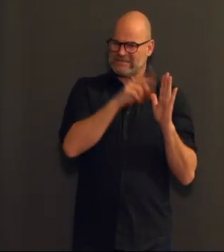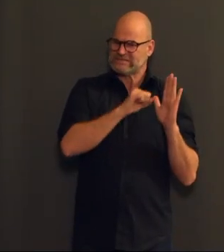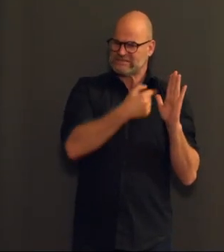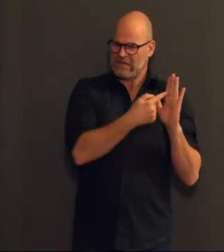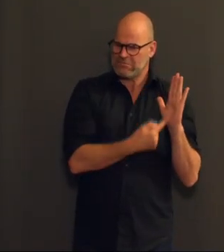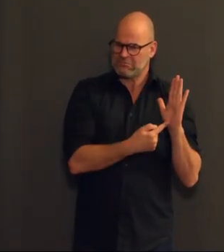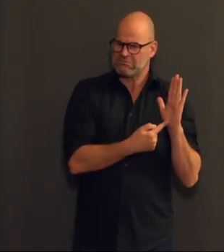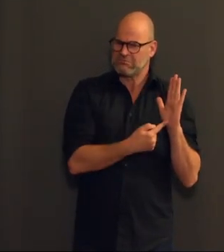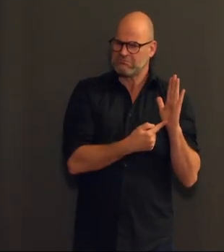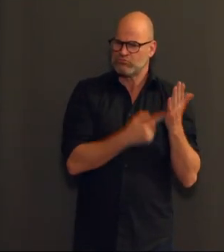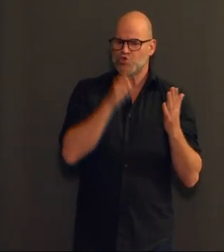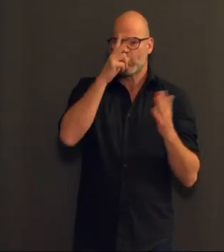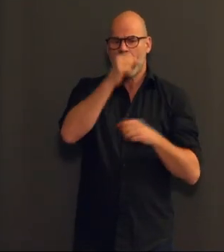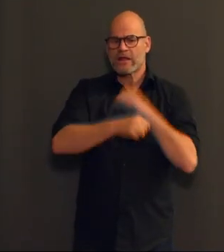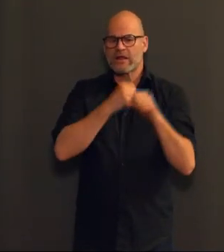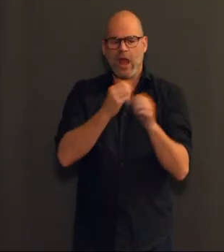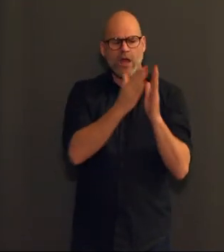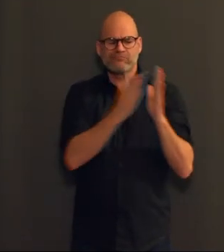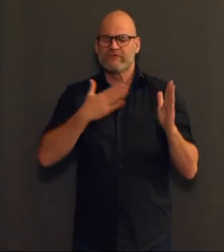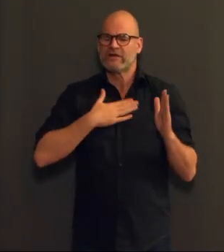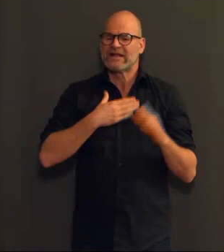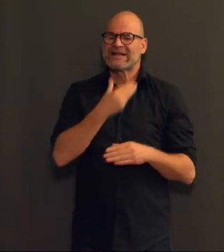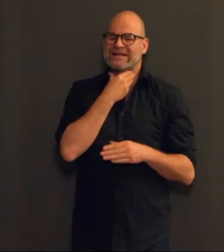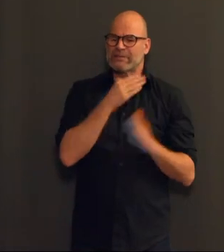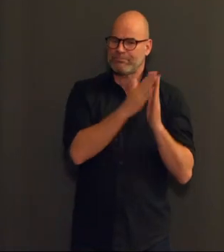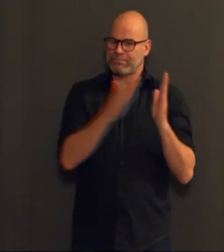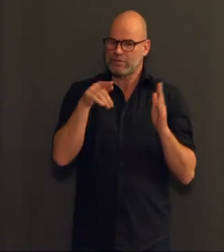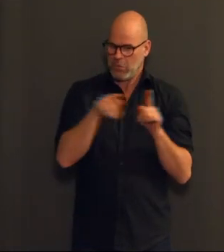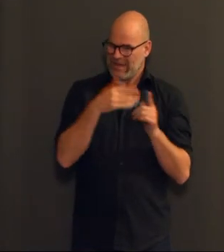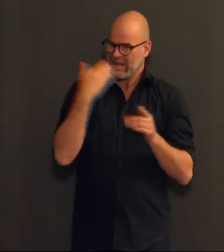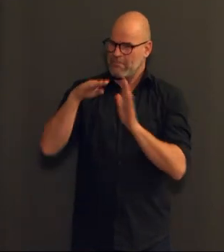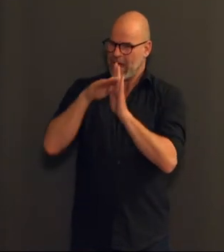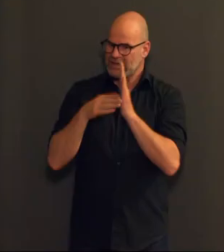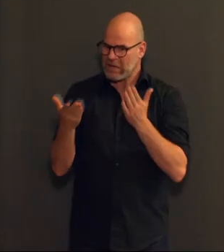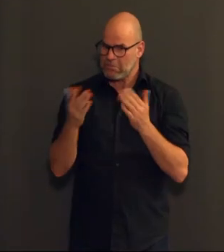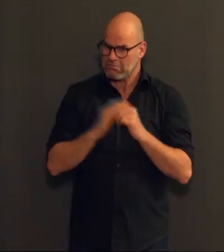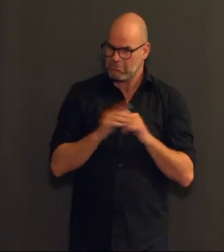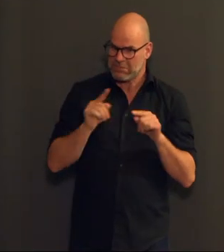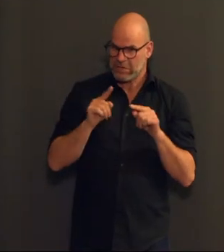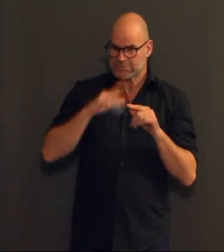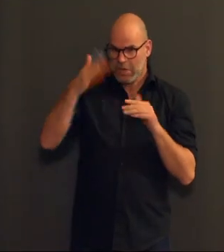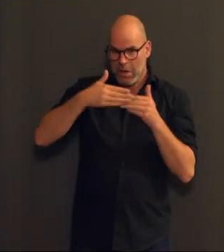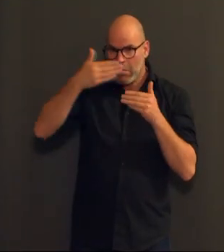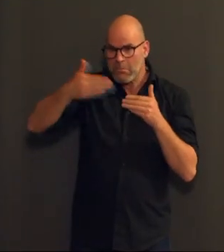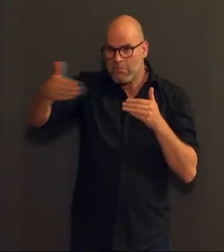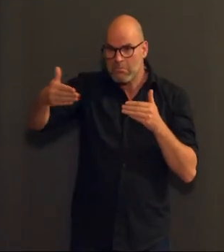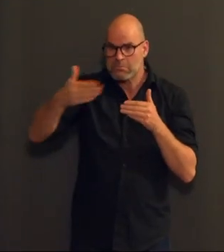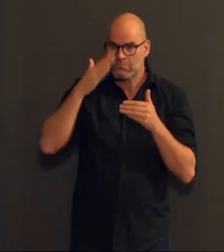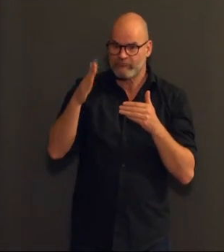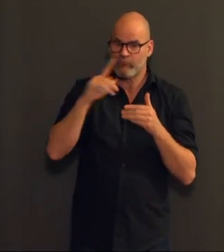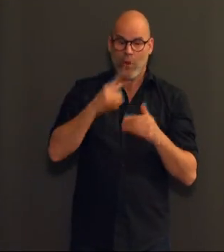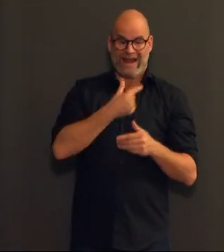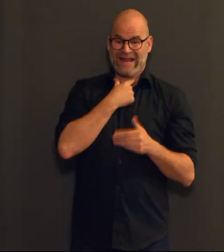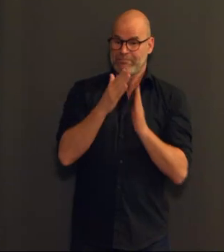een mondmasker, ook tijdens de piekmomenten in het griepseizoen de norm zullen worden? Laat ik beginnen met te zeggen dat